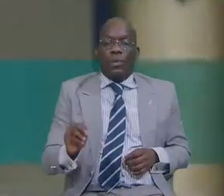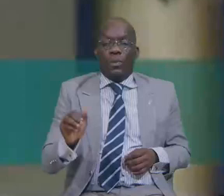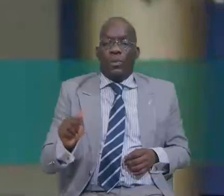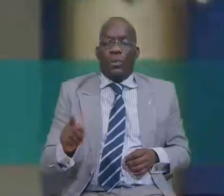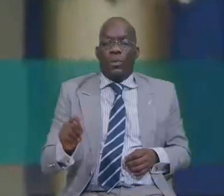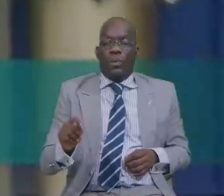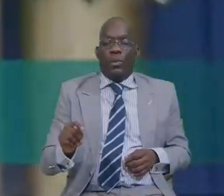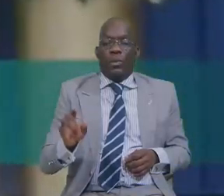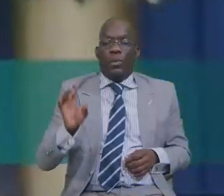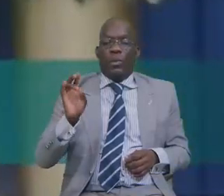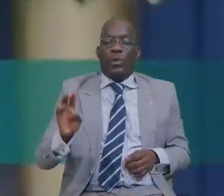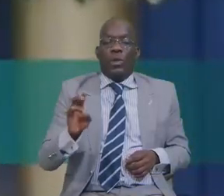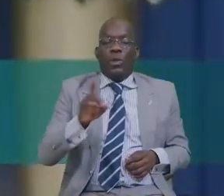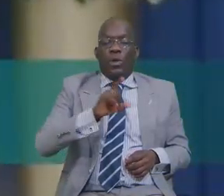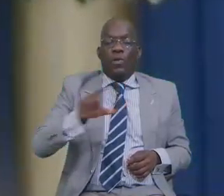Matthieu 7.